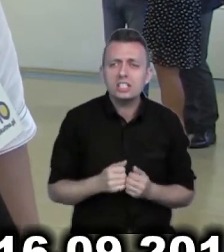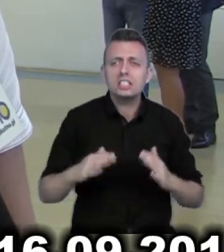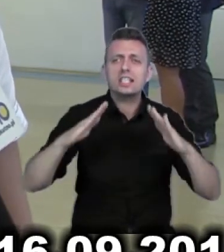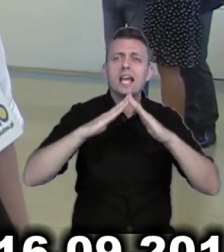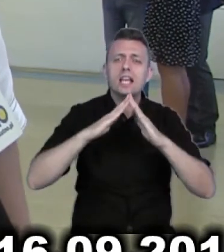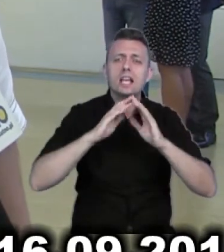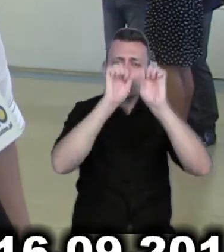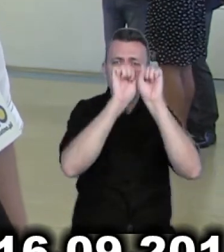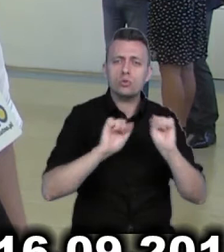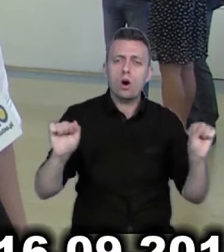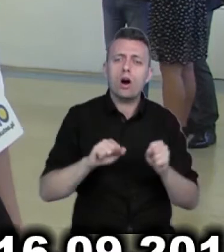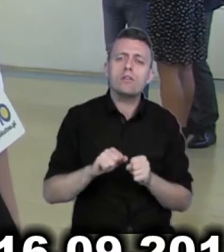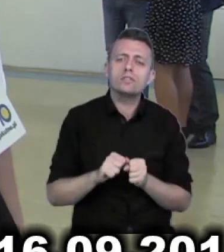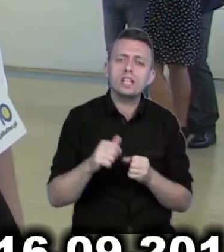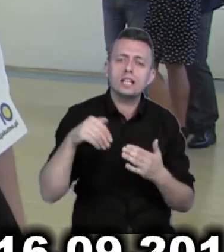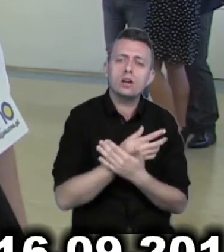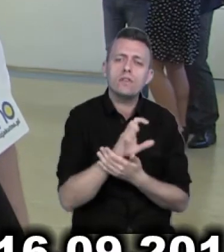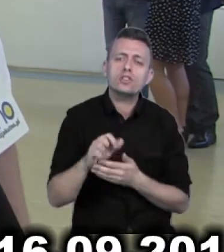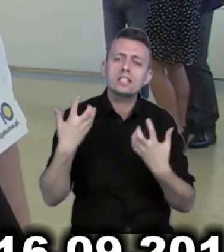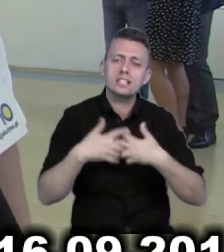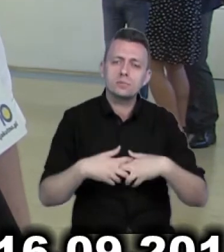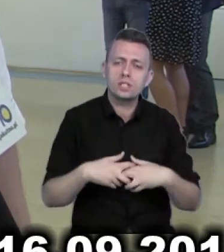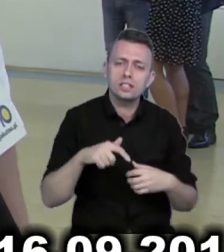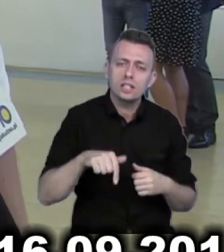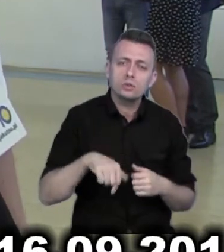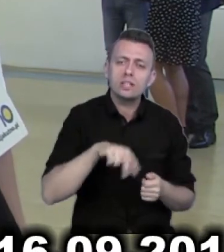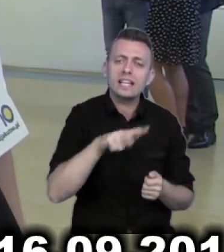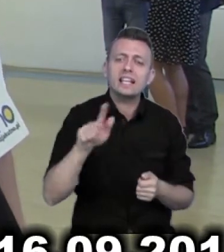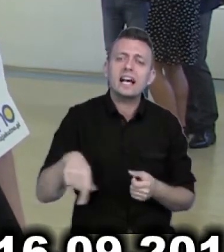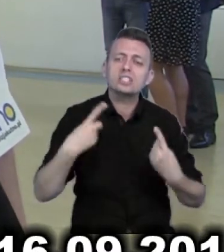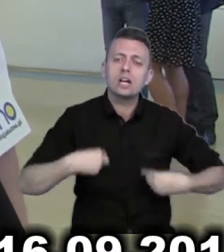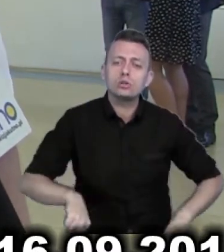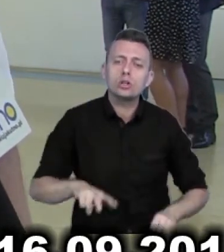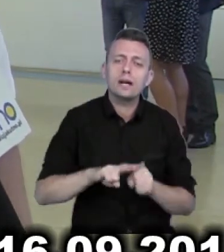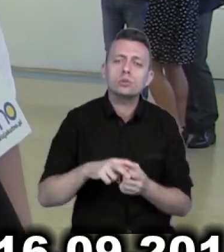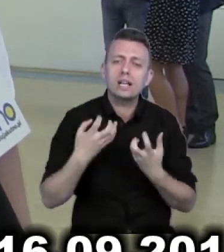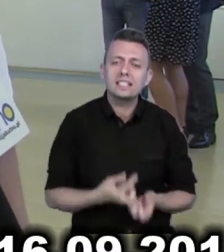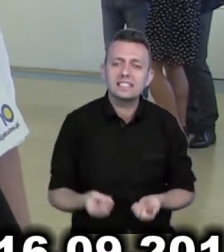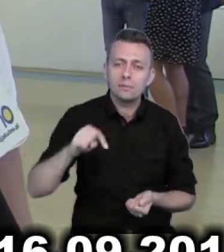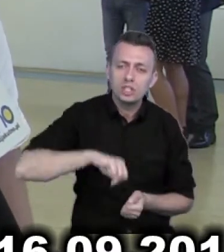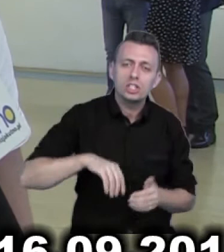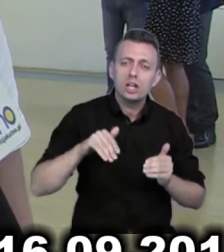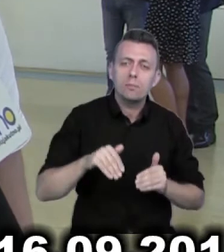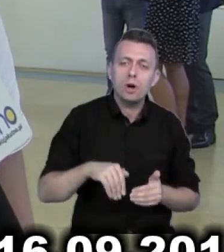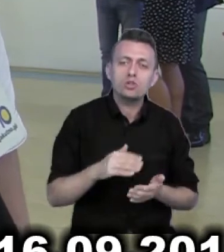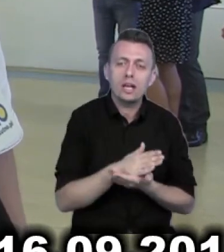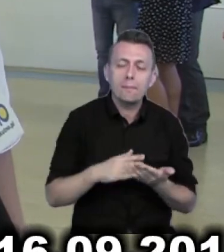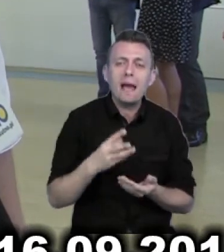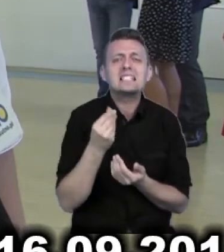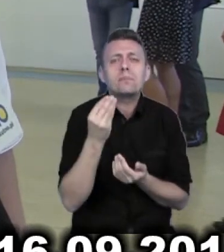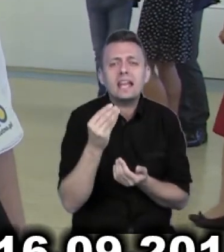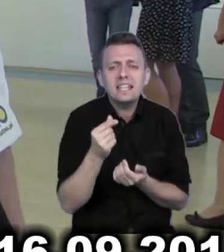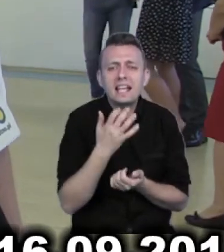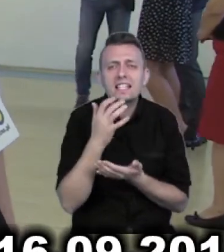tym przypadku całkowicie za darmo każdy, kto tutaj przyjdzie i będzie chciał skorzystać z tych urządzeń, może z nich